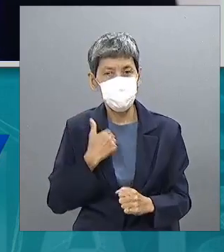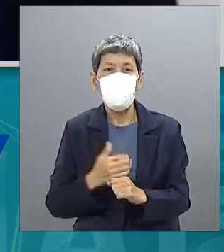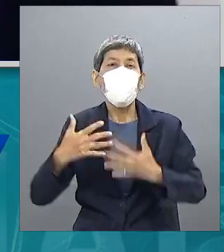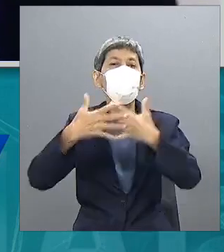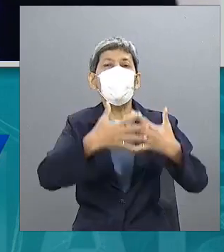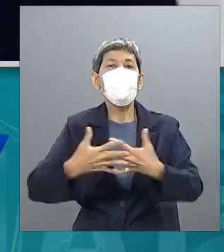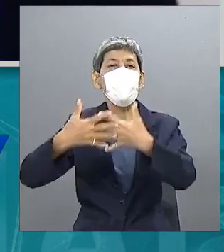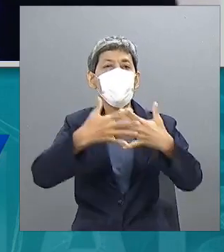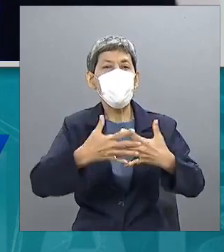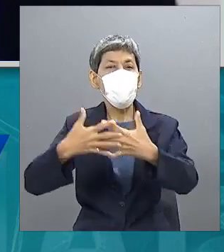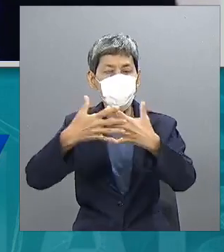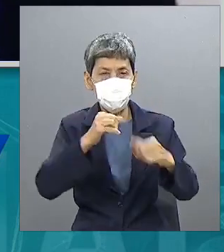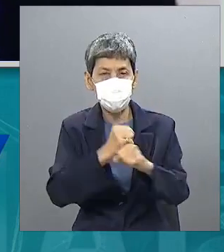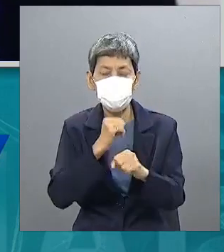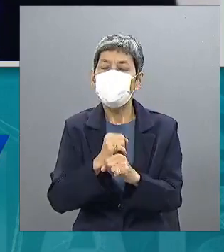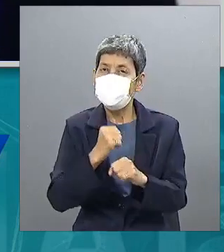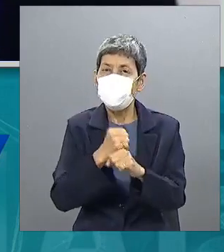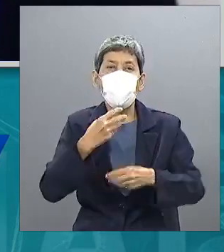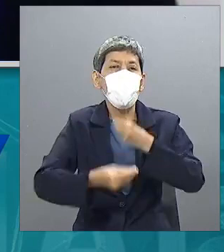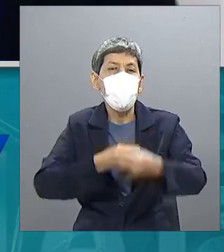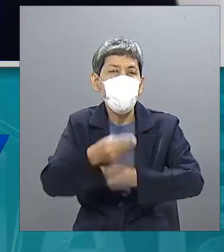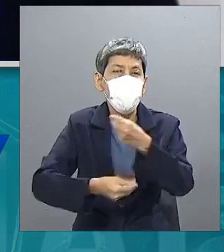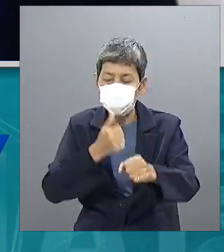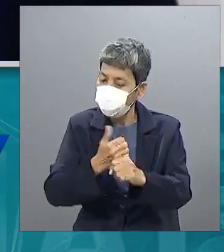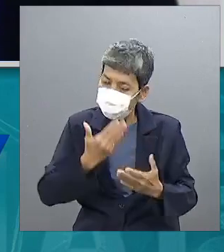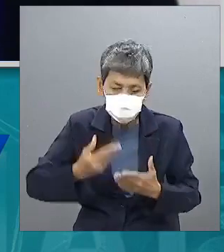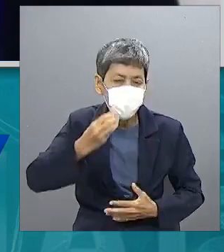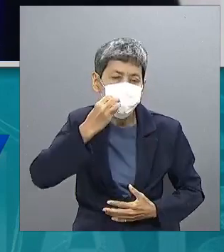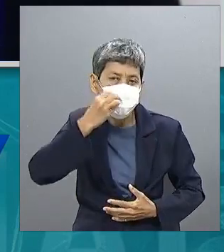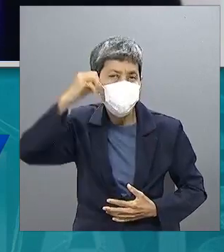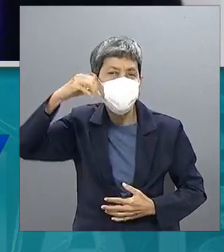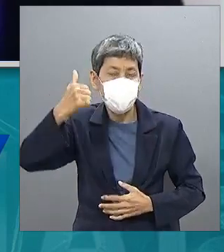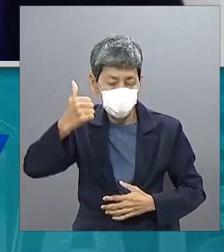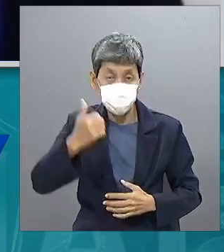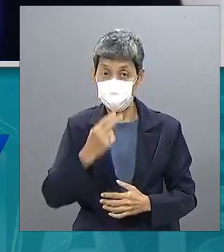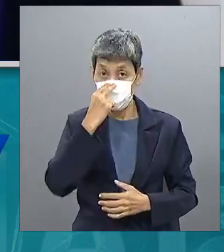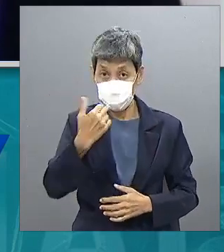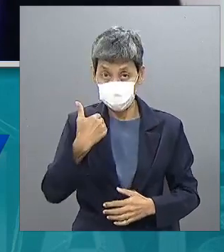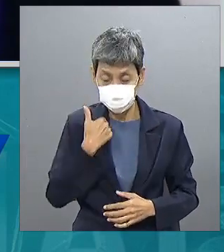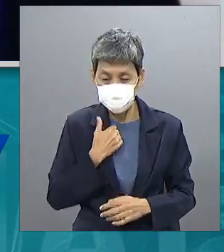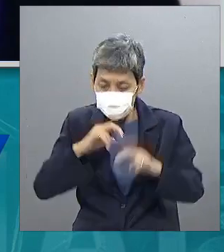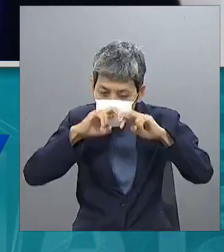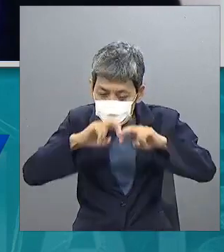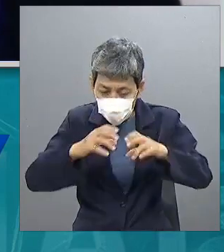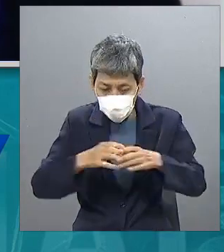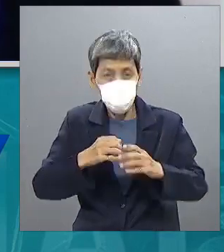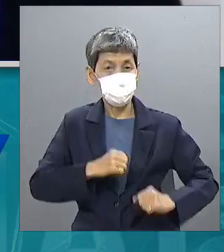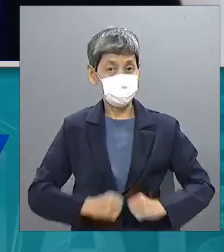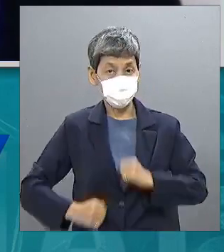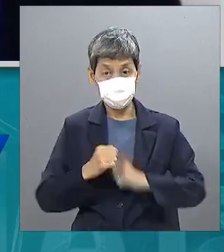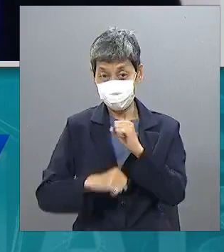กันให้สามารถจำหน่ายแล้วก็เข้าถึงบุหรี่ไฟฟ้าได้นะครับคนมากดนะครับพี่ก็มีการสำรวจในกลุ่มเยาวชนในช่วง 10ปีเนี่ย